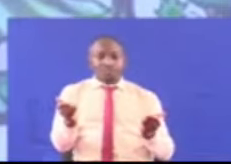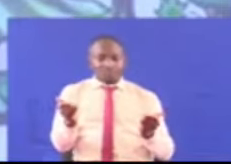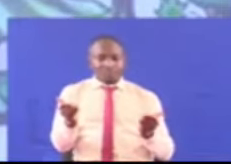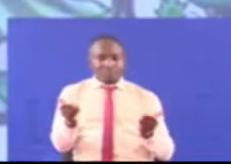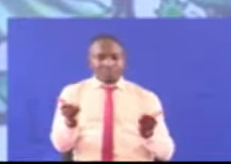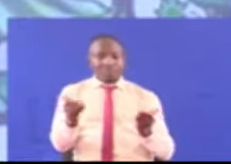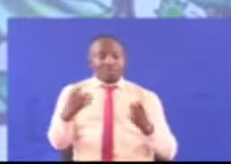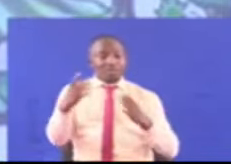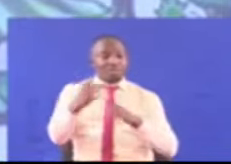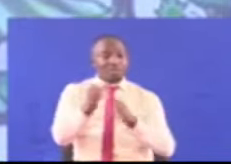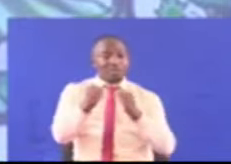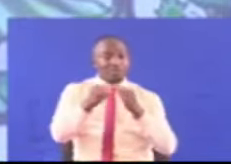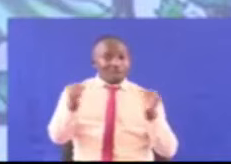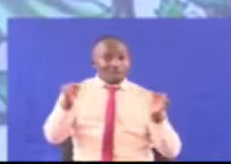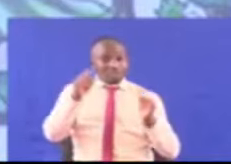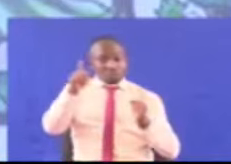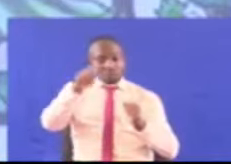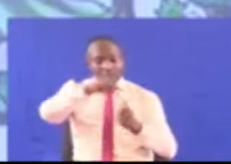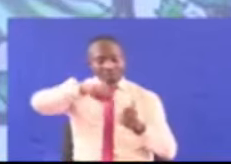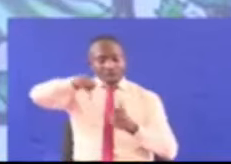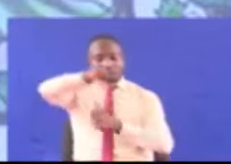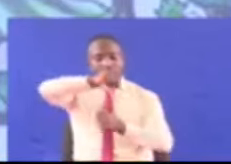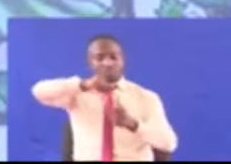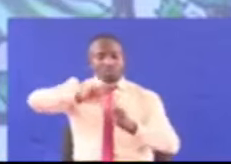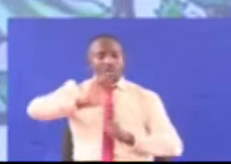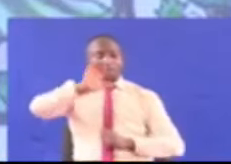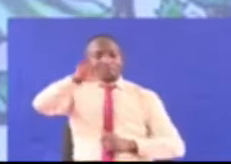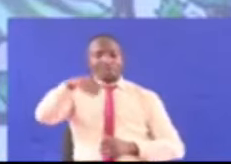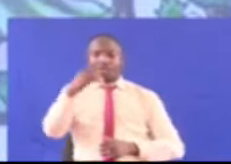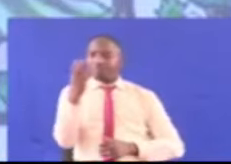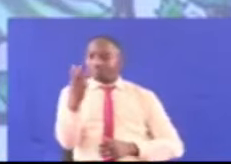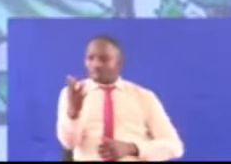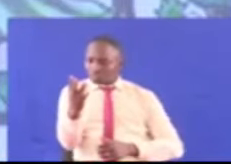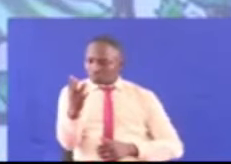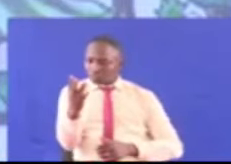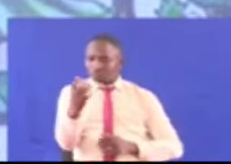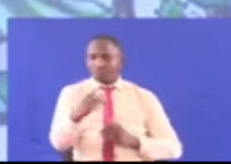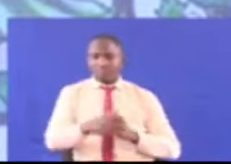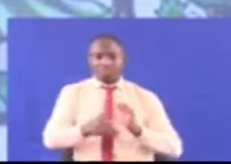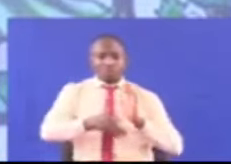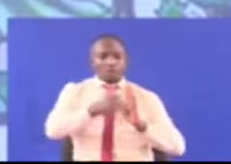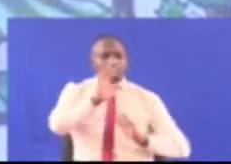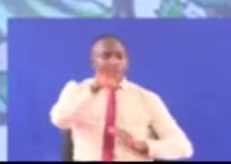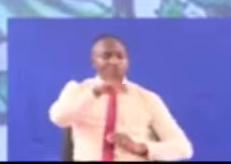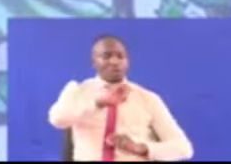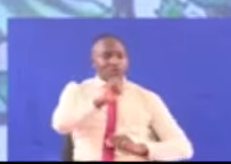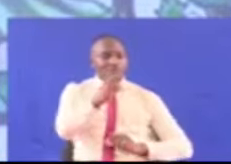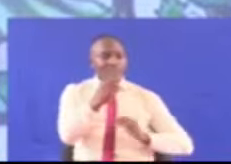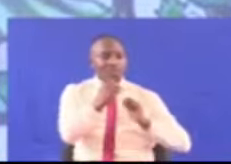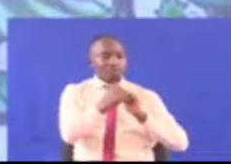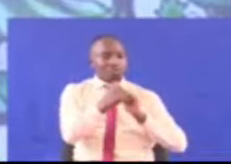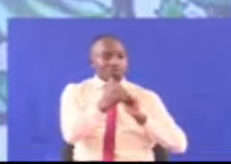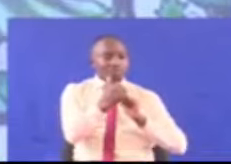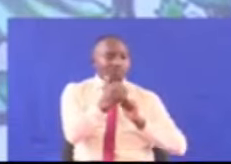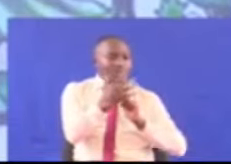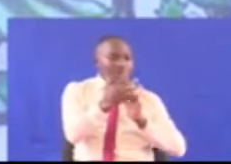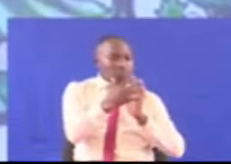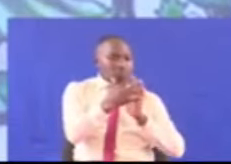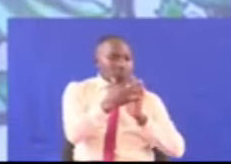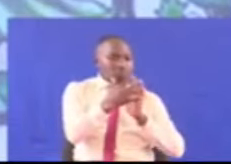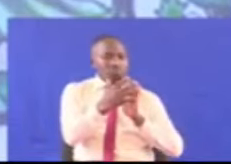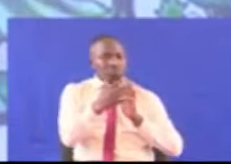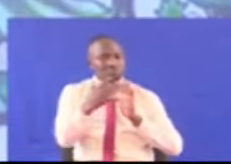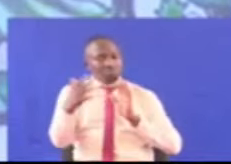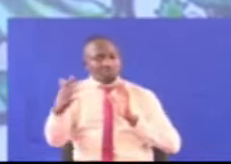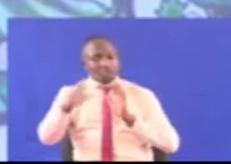kwa Kiswahili, lakini nilipata fellowship ya miaka mitatu. Kwa 2015 ilikuwa nimalize 2000